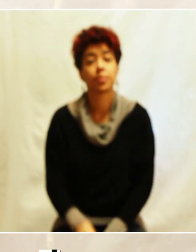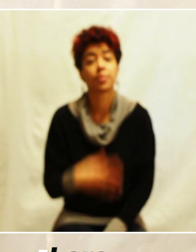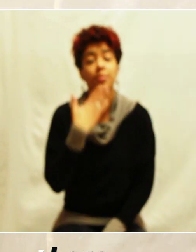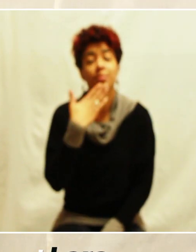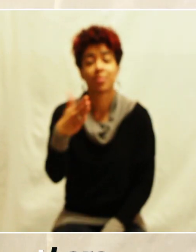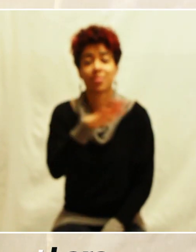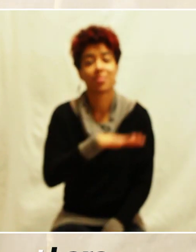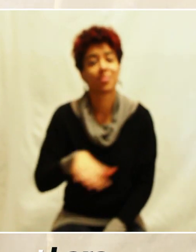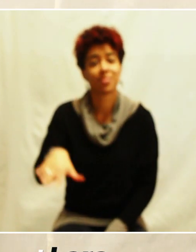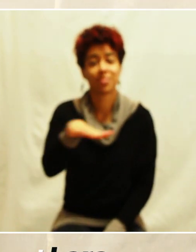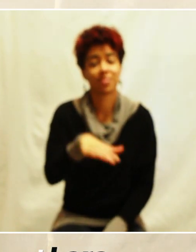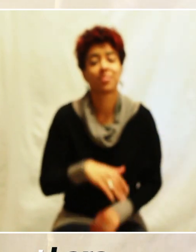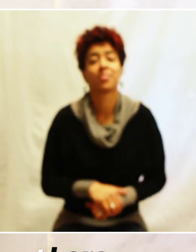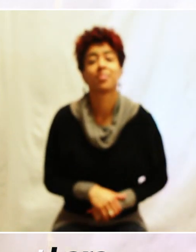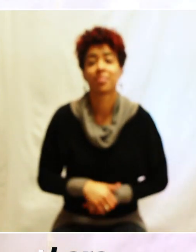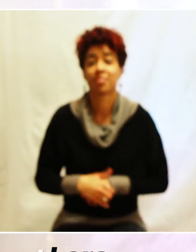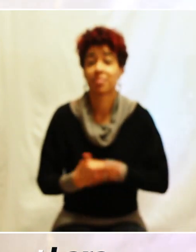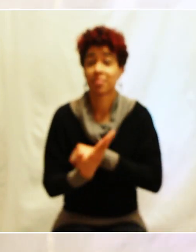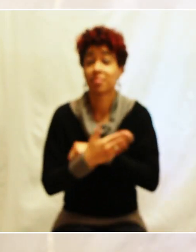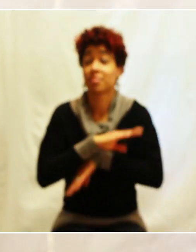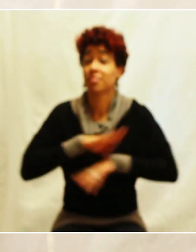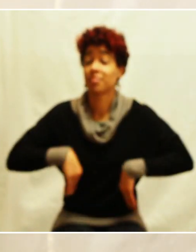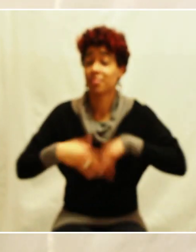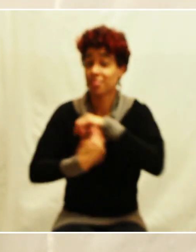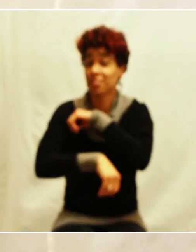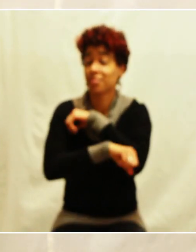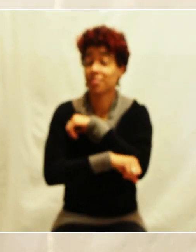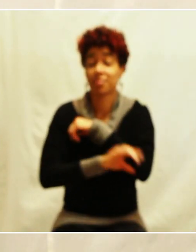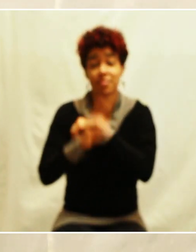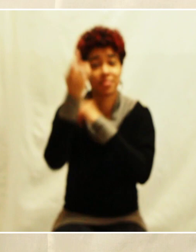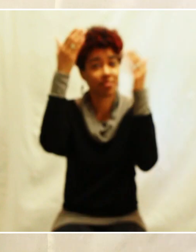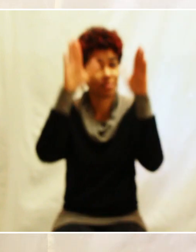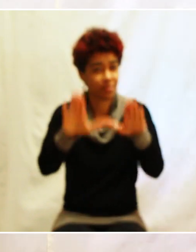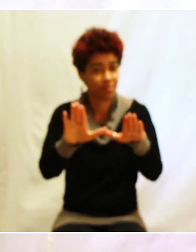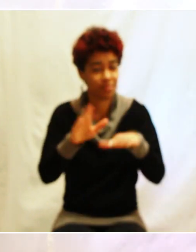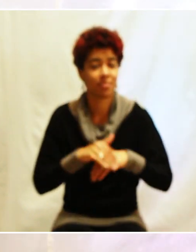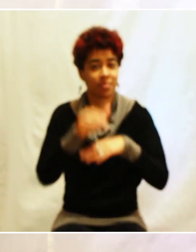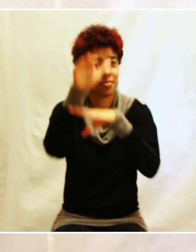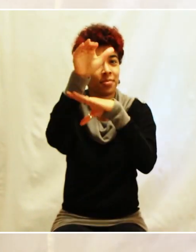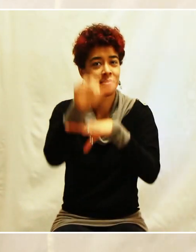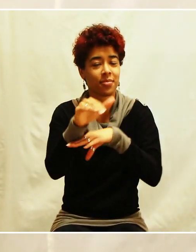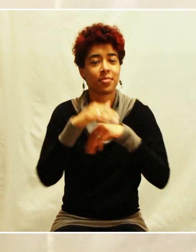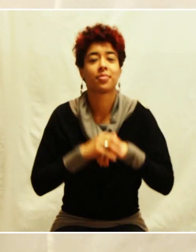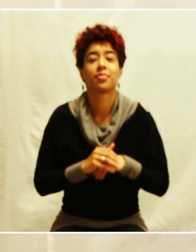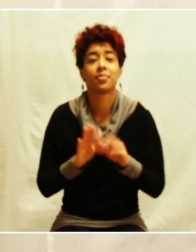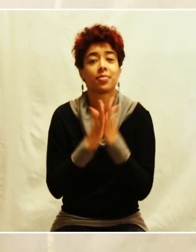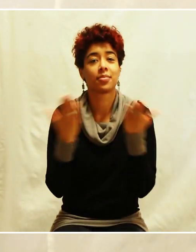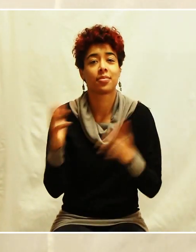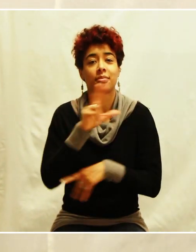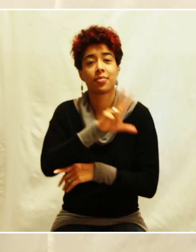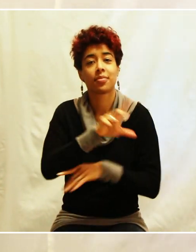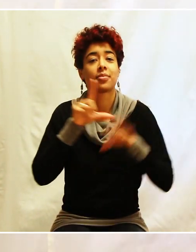Bonjour à tous et à toutes en cette fin de semaine, que Dieu vous bénisse et vous garde. Genèse 37, verset 2.